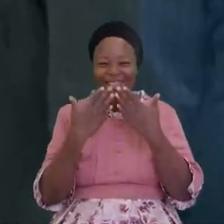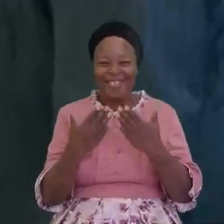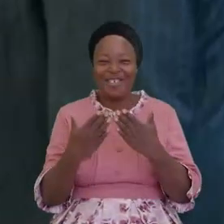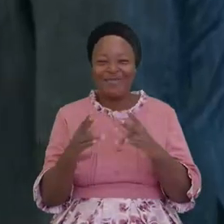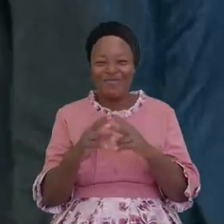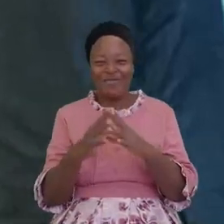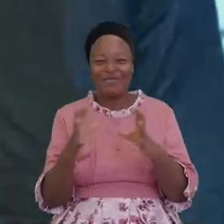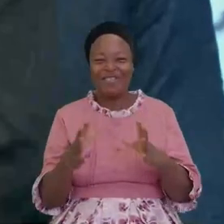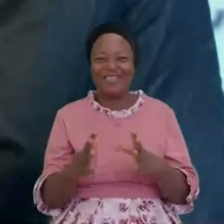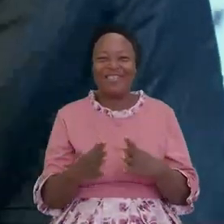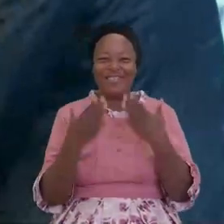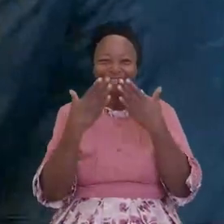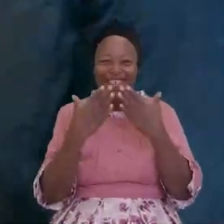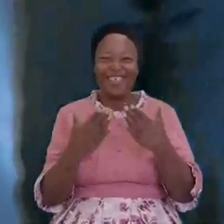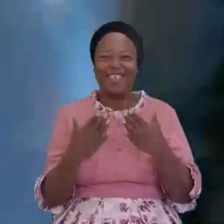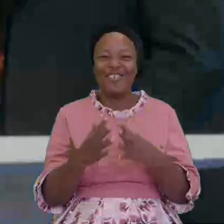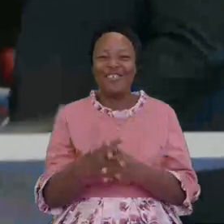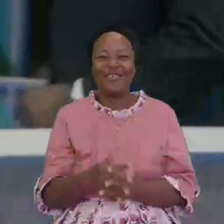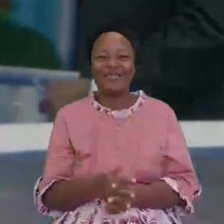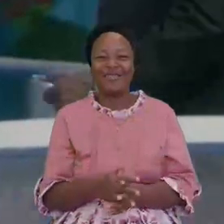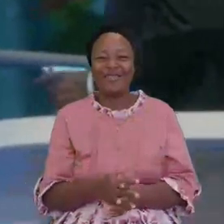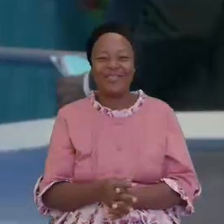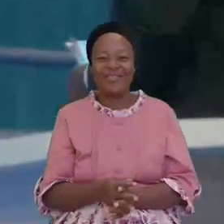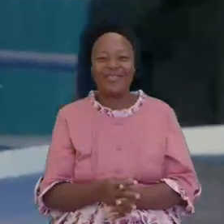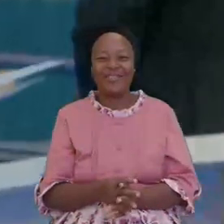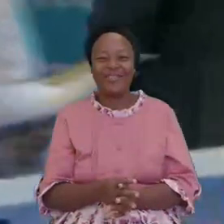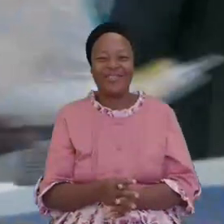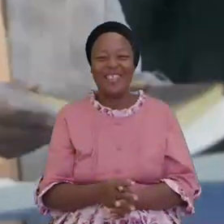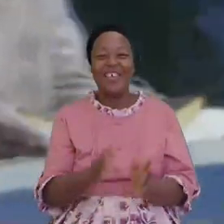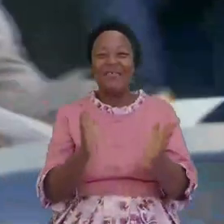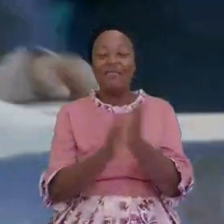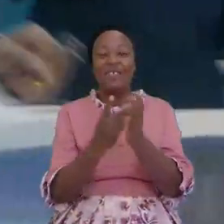Merci beaucoup. Que Dieu vous bénisse. Merci.